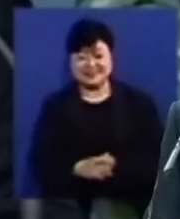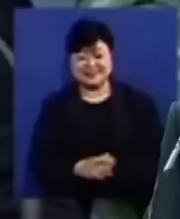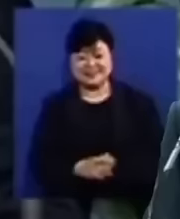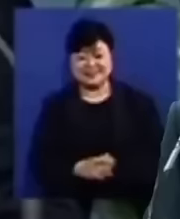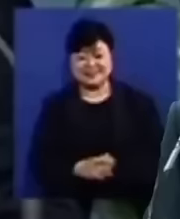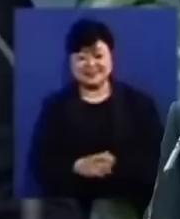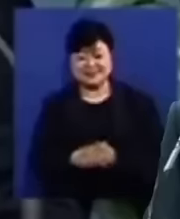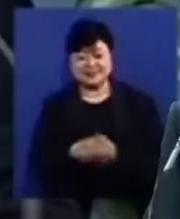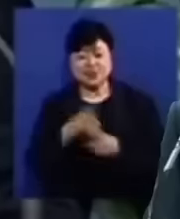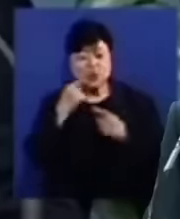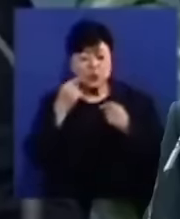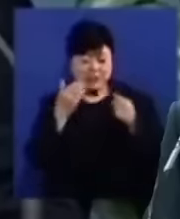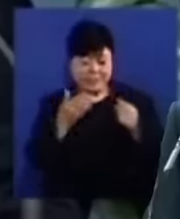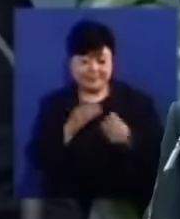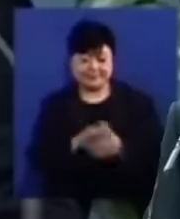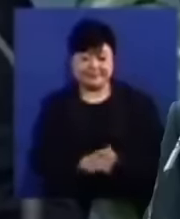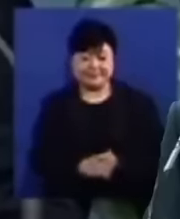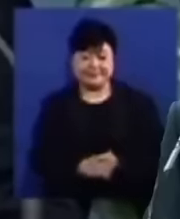내가